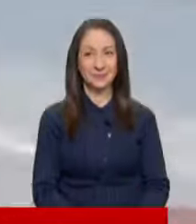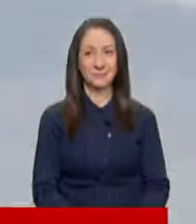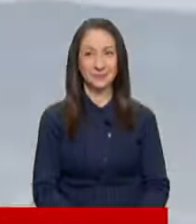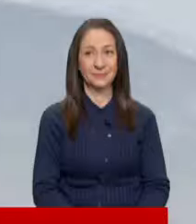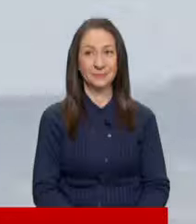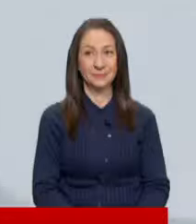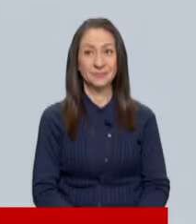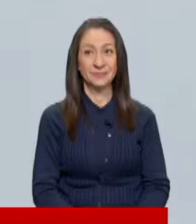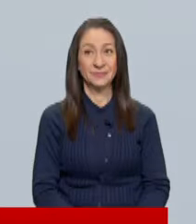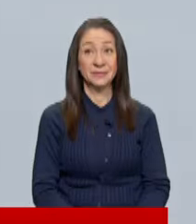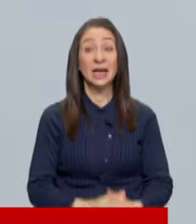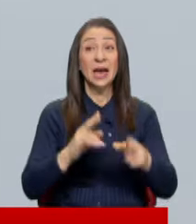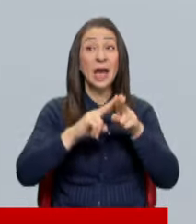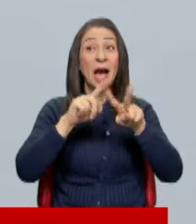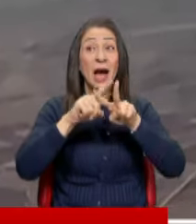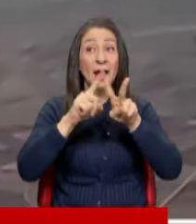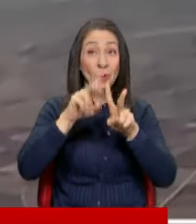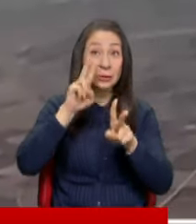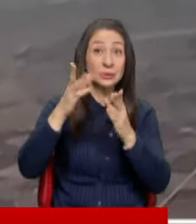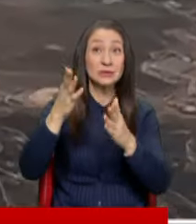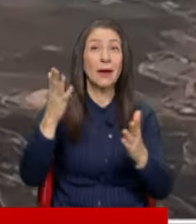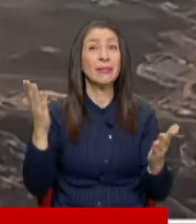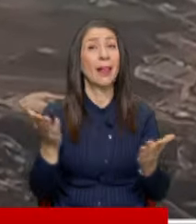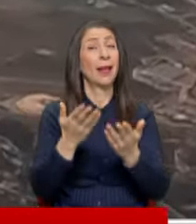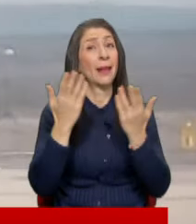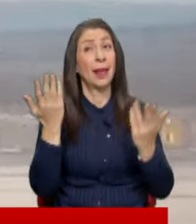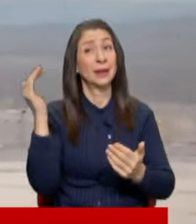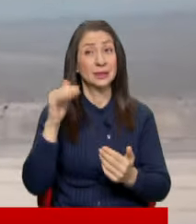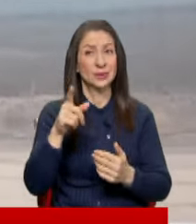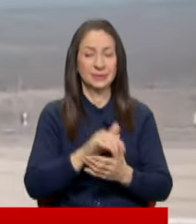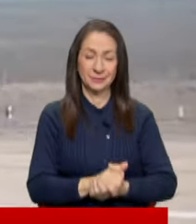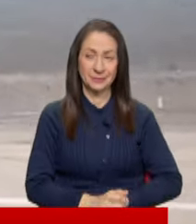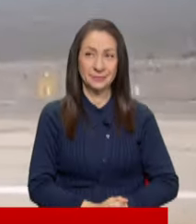Türkiye'yi kaı görüyorsunuz değil mi daha neler gelecek